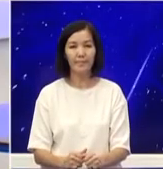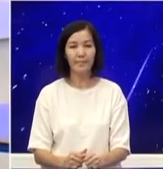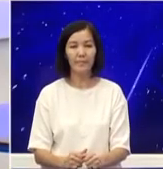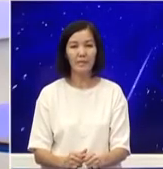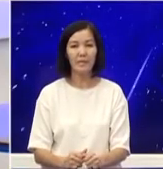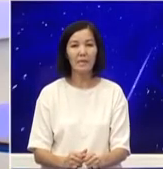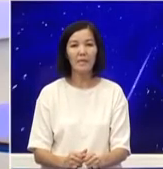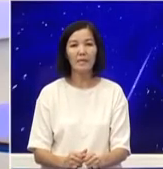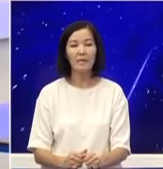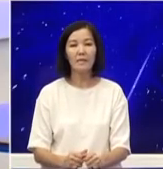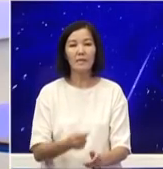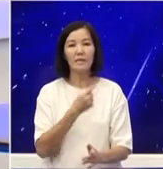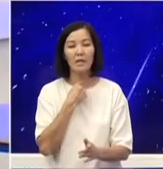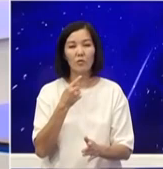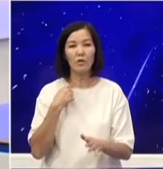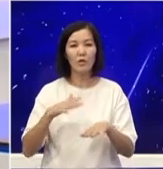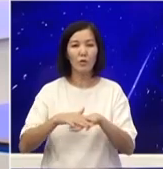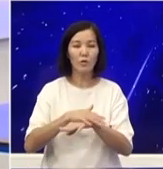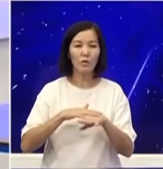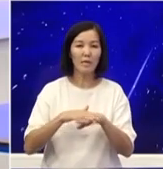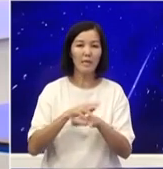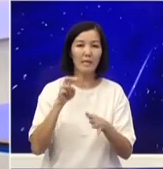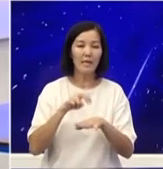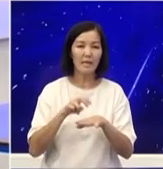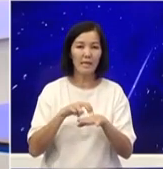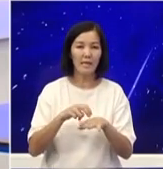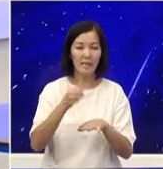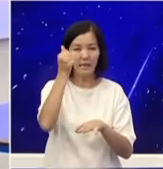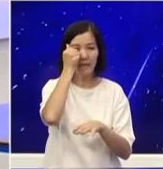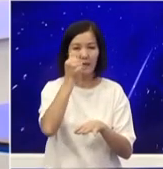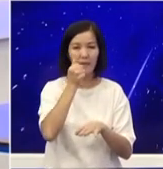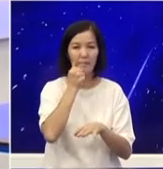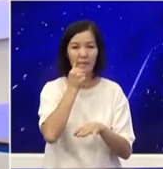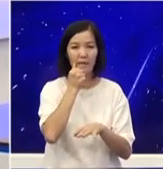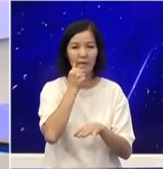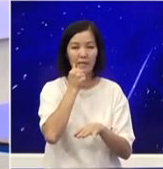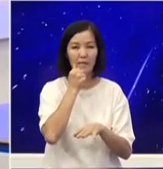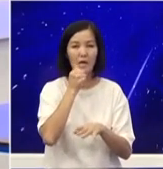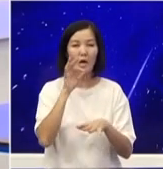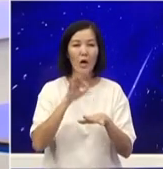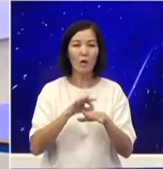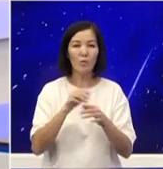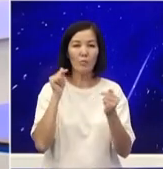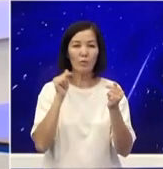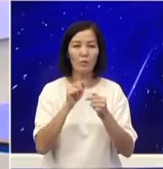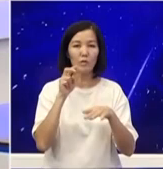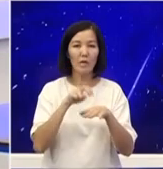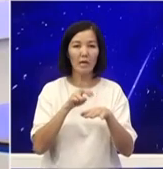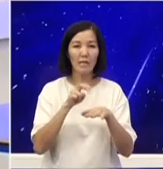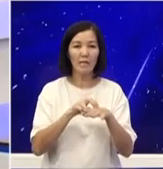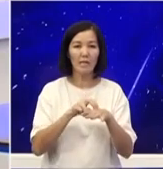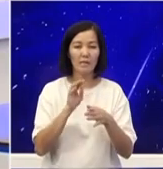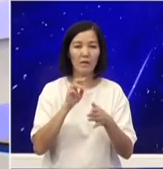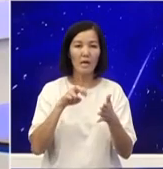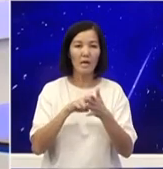Бір ауыз сөз жан тетігін табады. Талдықорғандық тұрғындар дәрігерлерге риза. Лебіздерін індетпен күресіп жүрген ақ халаттыларға